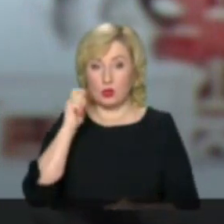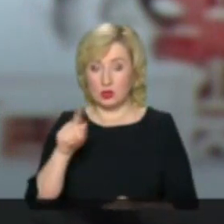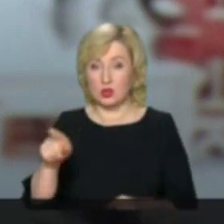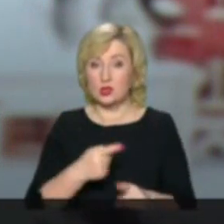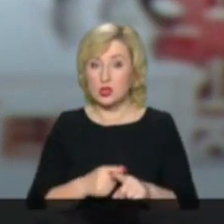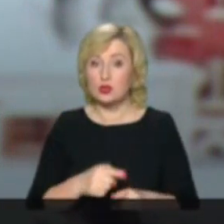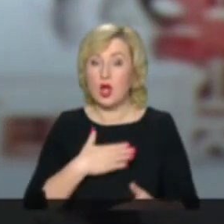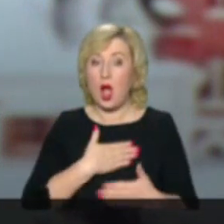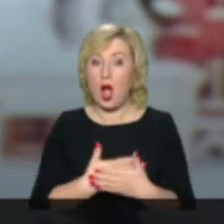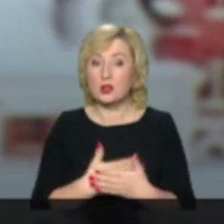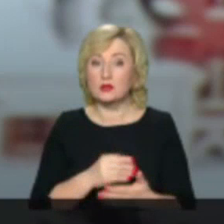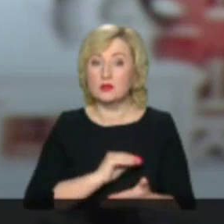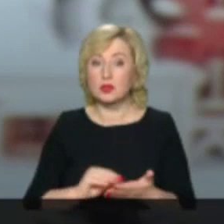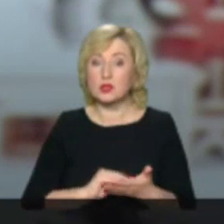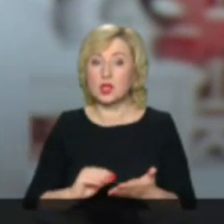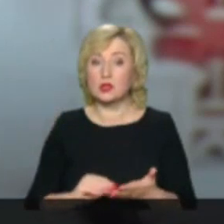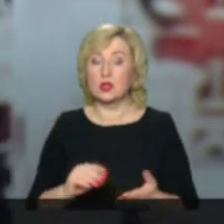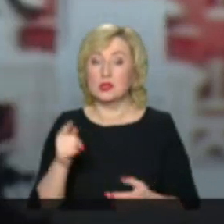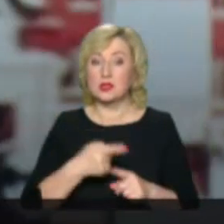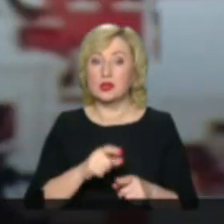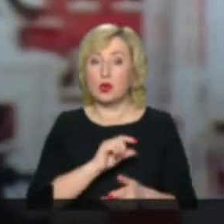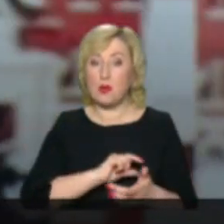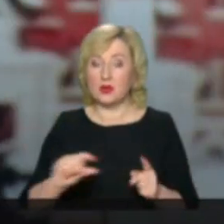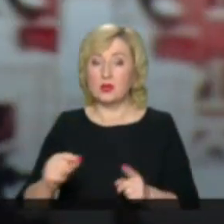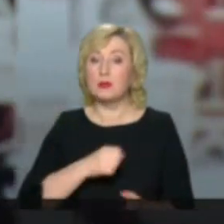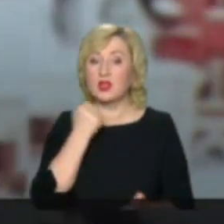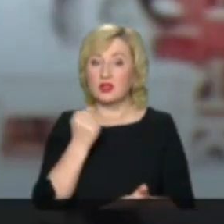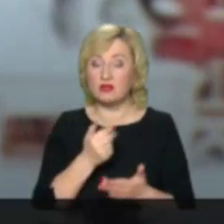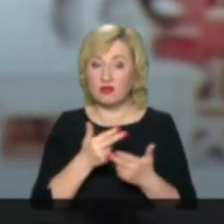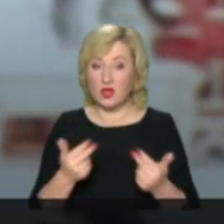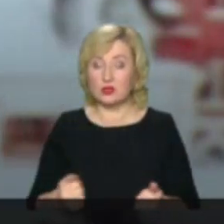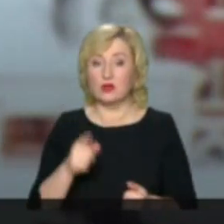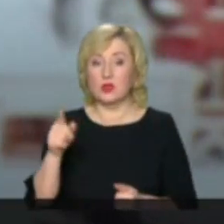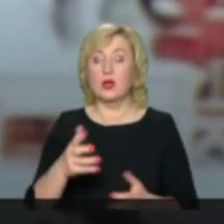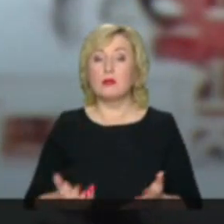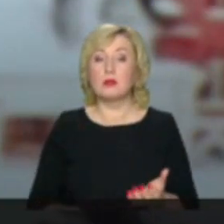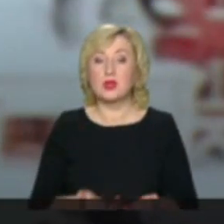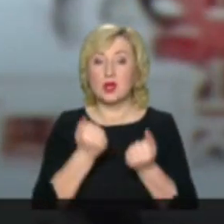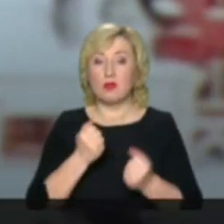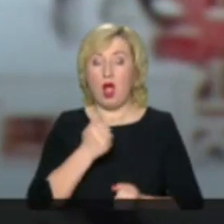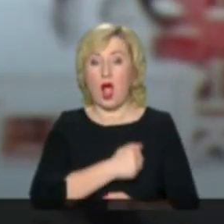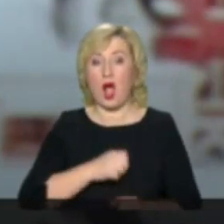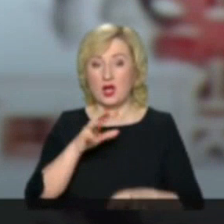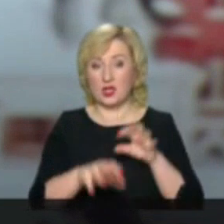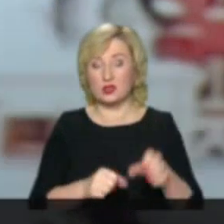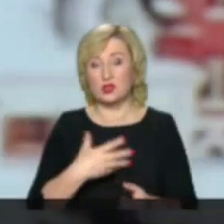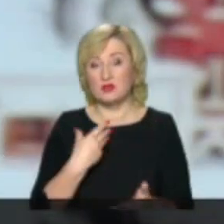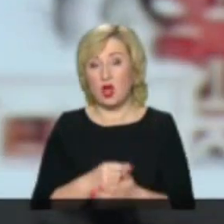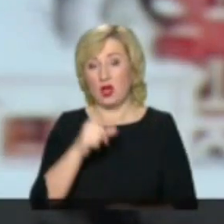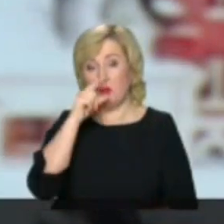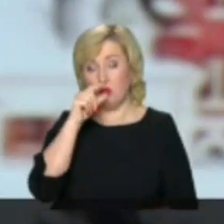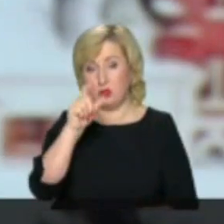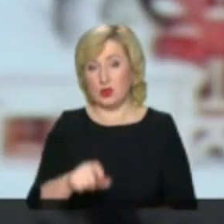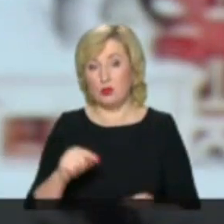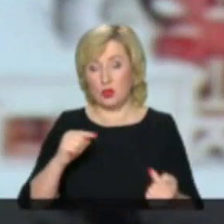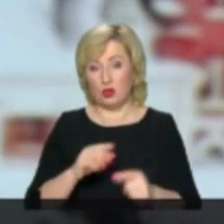дуже активно почали коментувати. І ці коментарі вкотре підтверджують, що вони підтримують агресію свого диктатора проти нашої